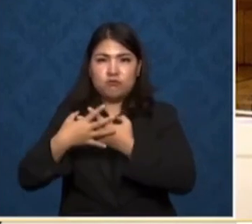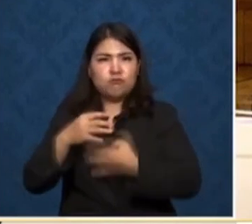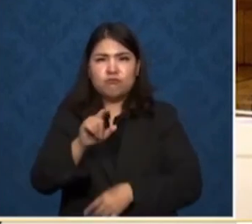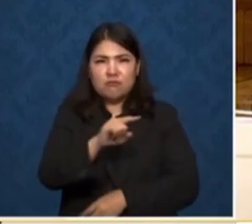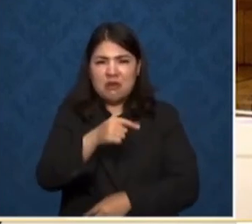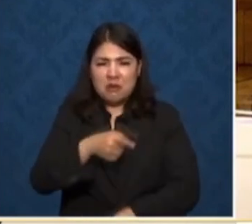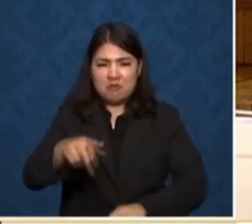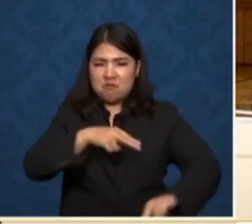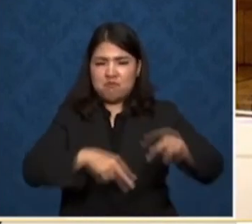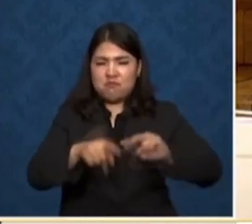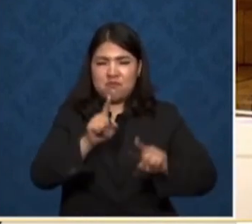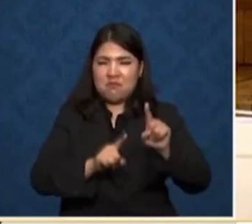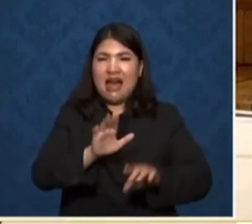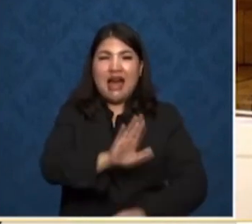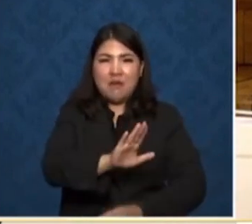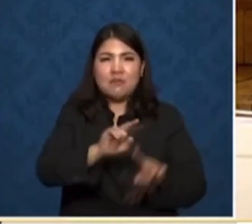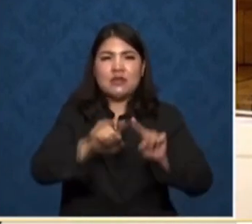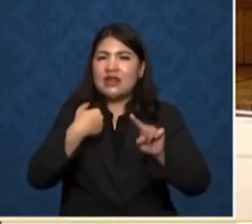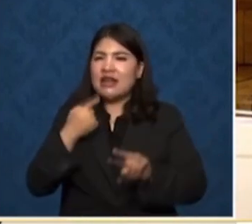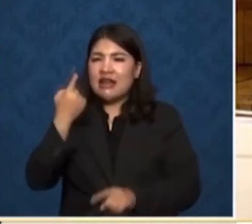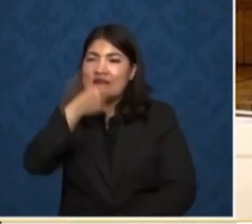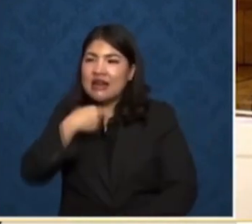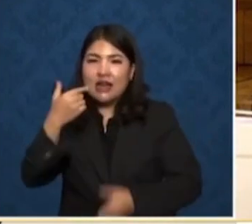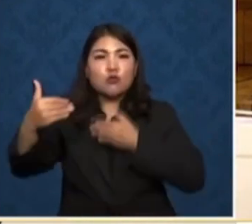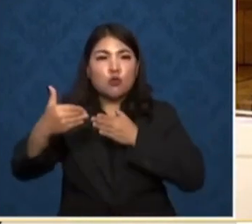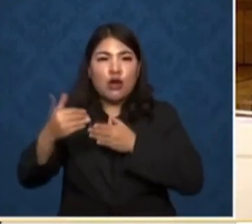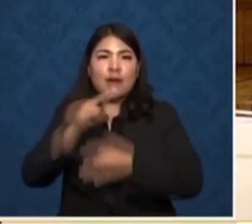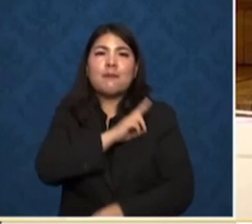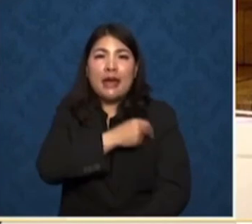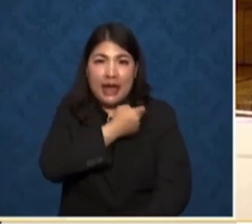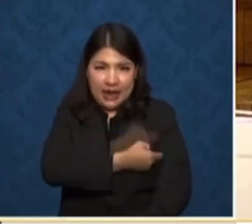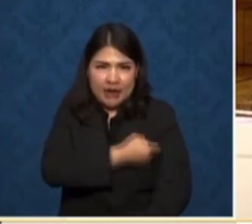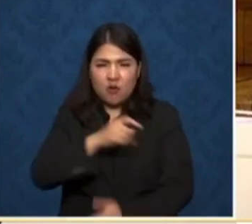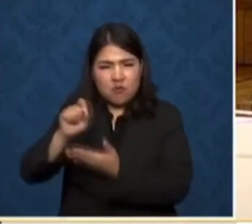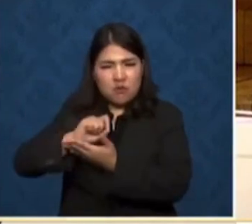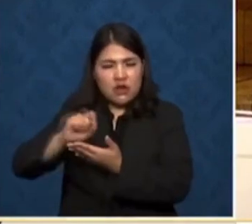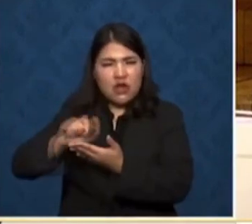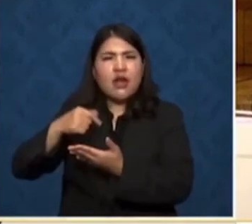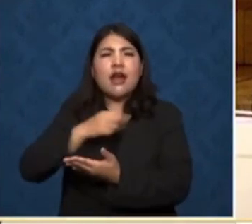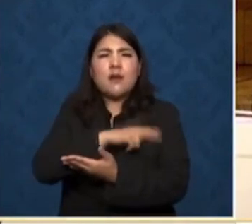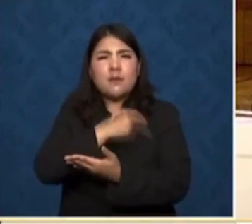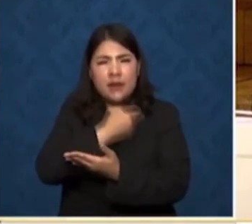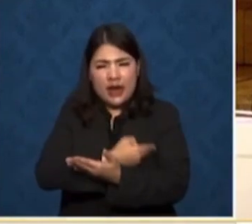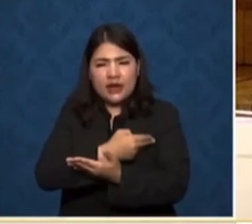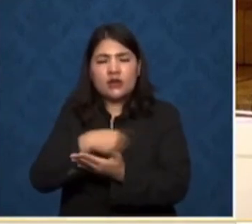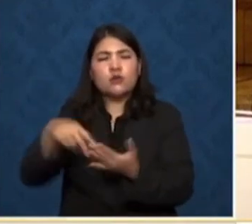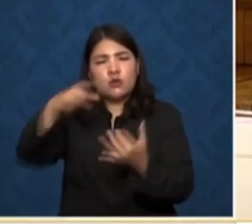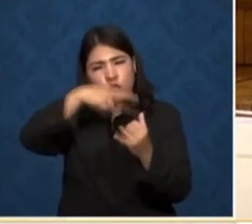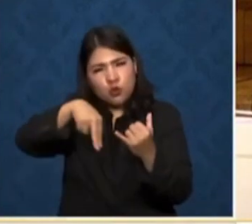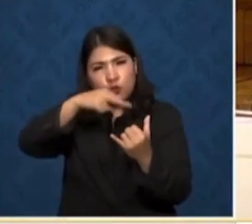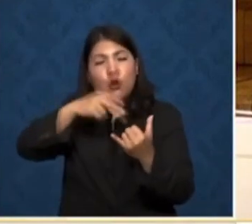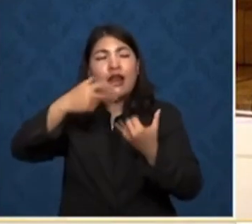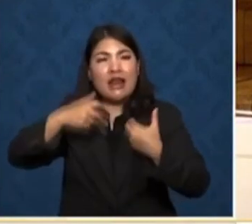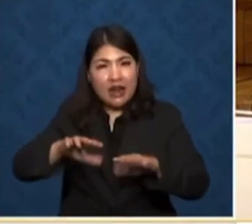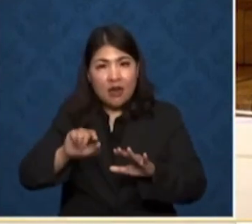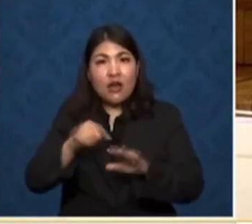แพทย์แล้วเมื่อแพทย์ส่งไปรักษาแล้วเขาบอกว่าให้